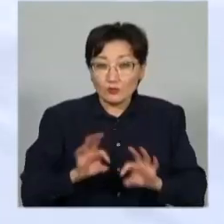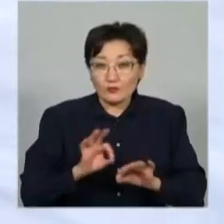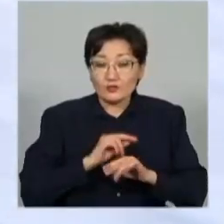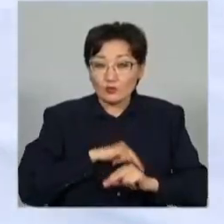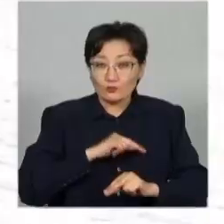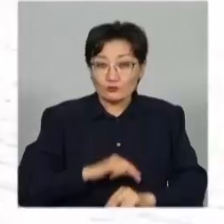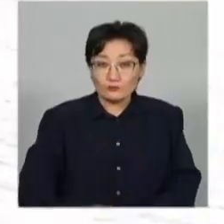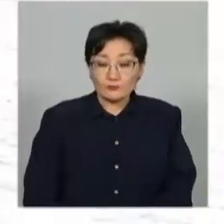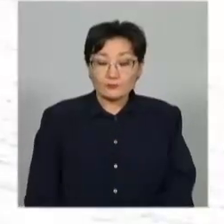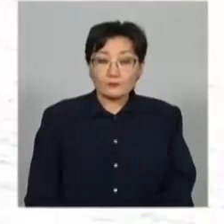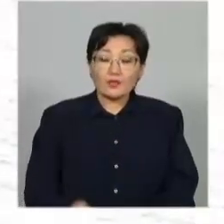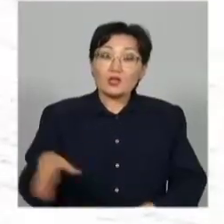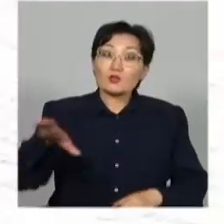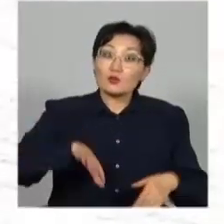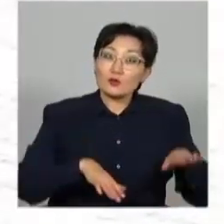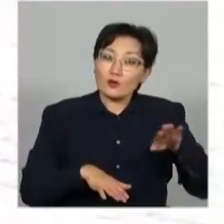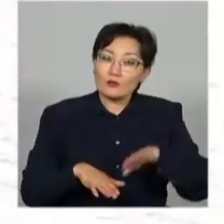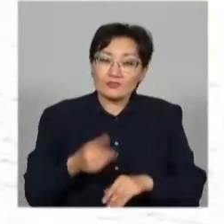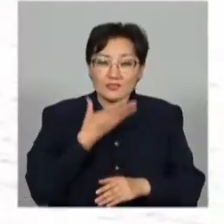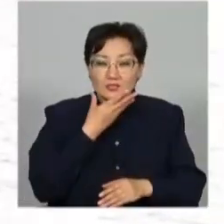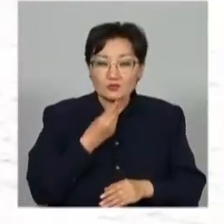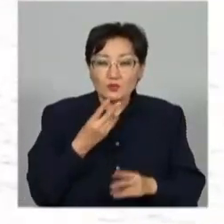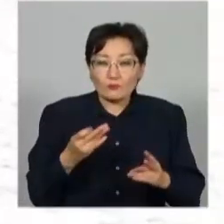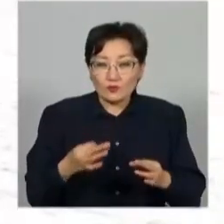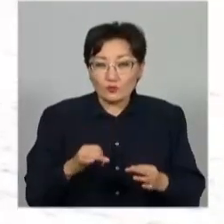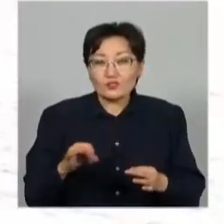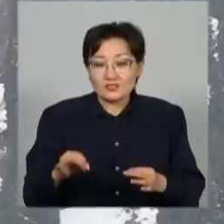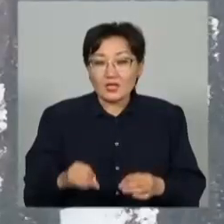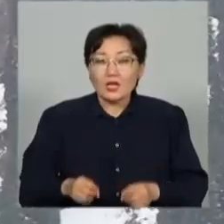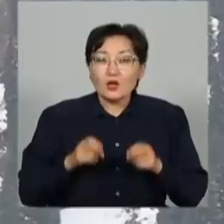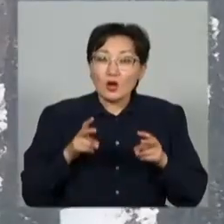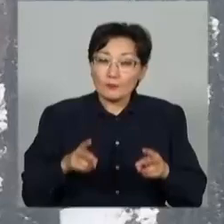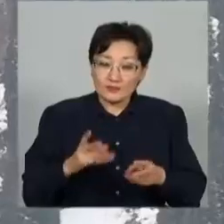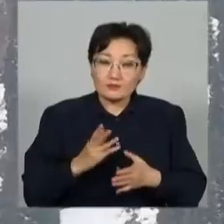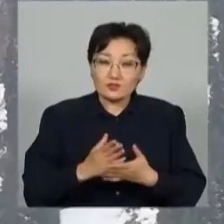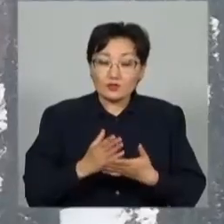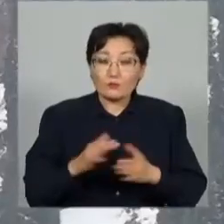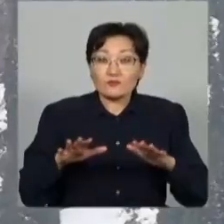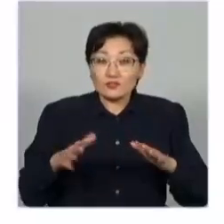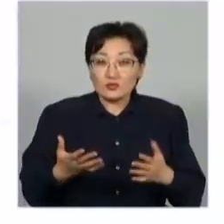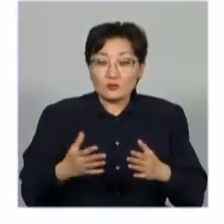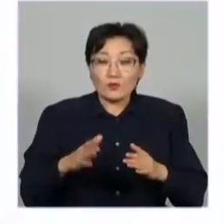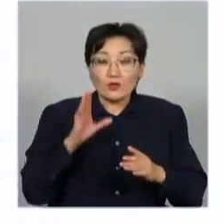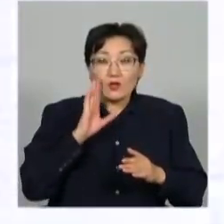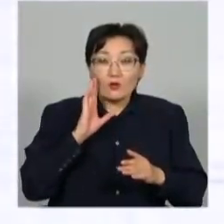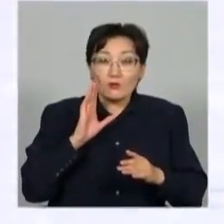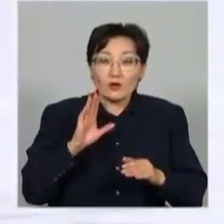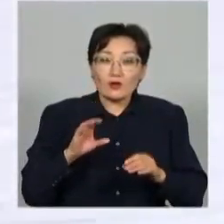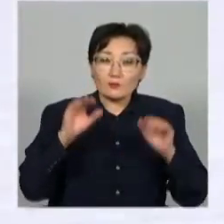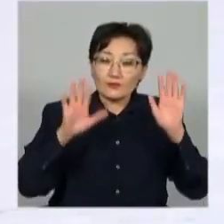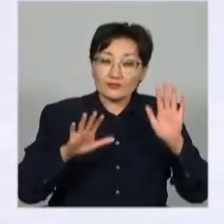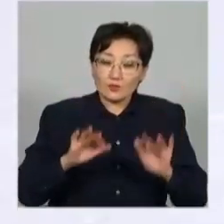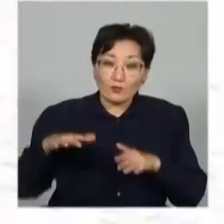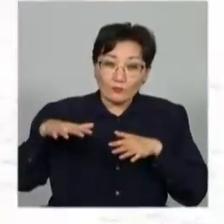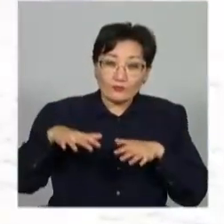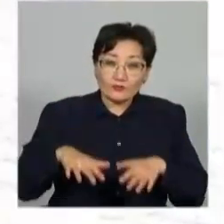профилактическую беседу. Горы – это неописуемая красота, но в то же время скрытая угроза. В случае схода лавины прекрасный